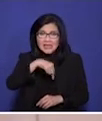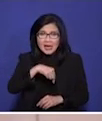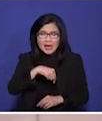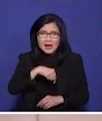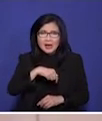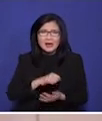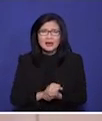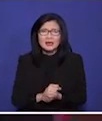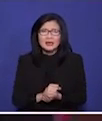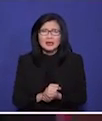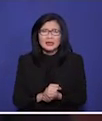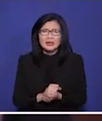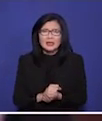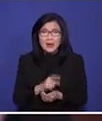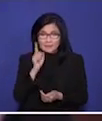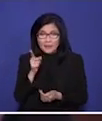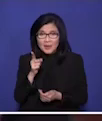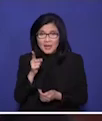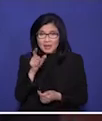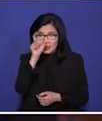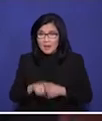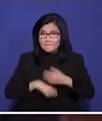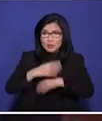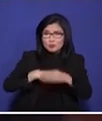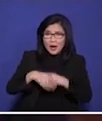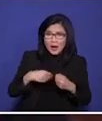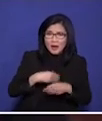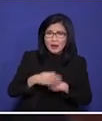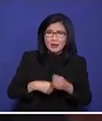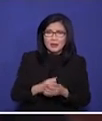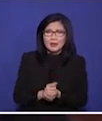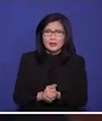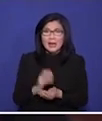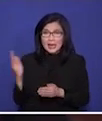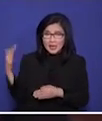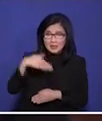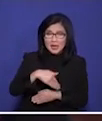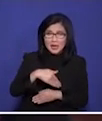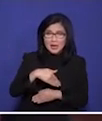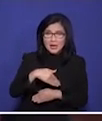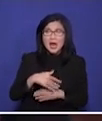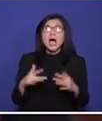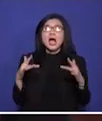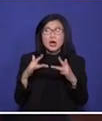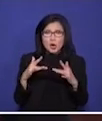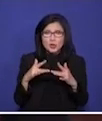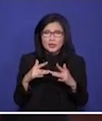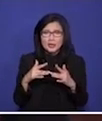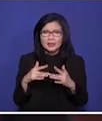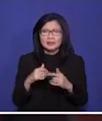Sekarang bapak sebagai pengusaha Pak Sandi sebagai pengusaha datang ke online single